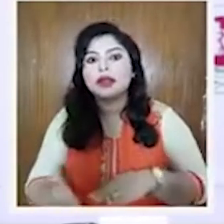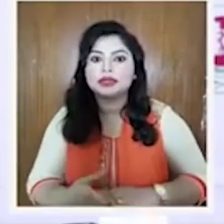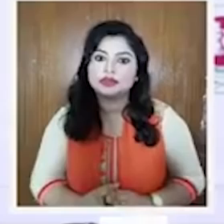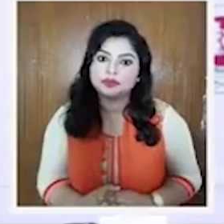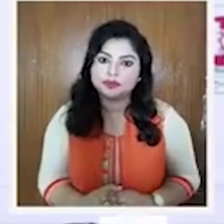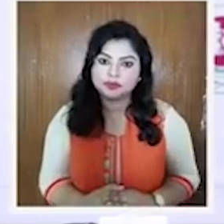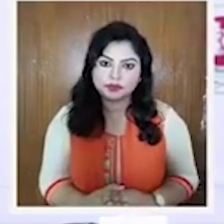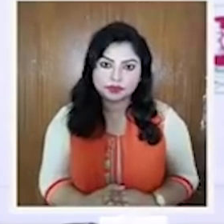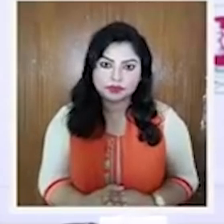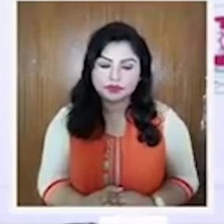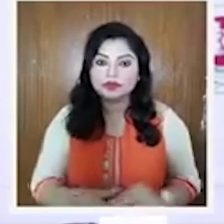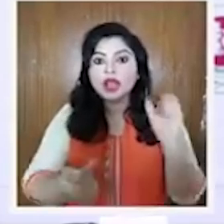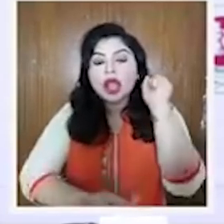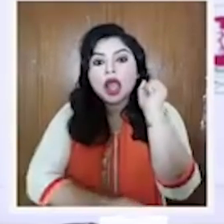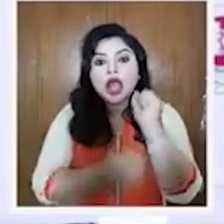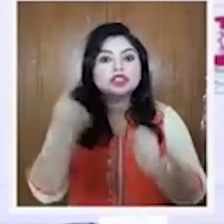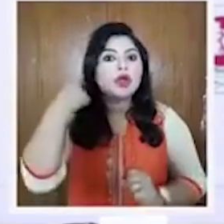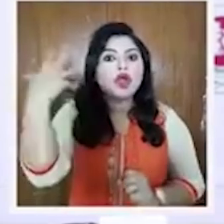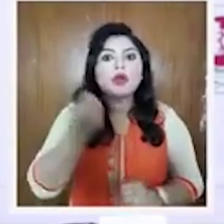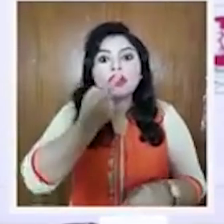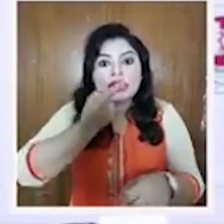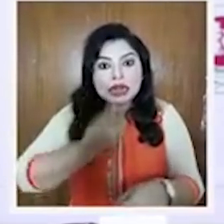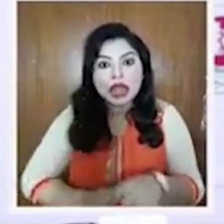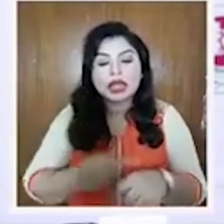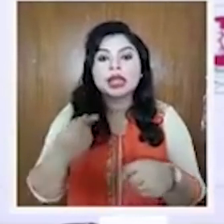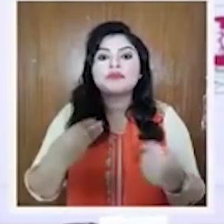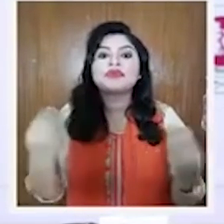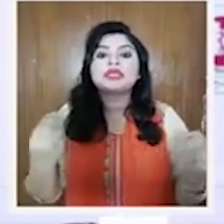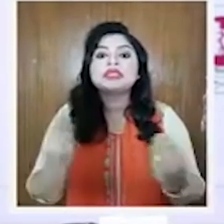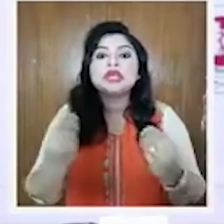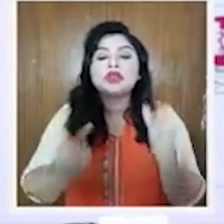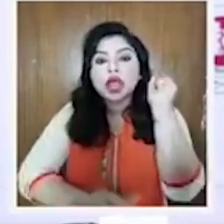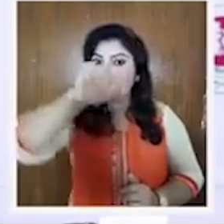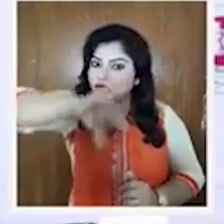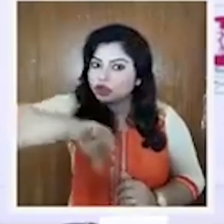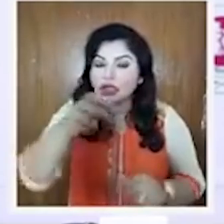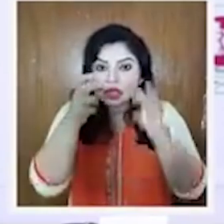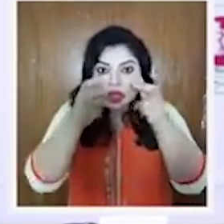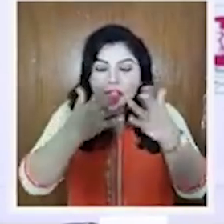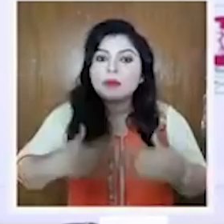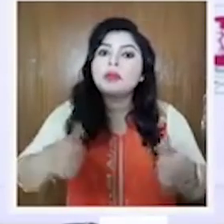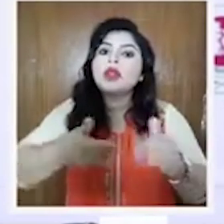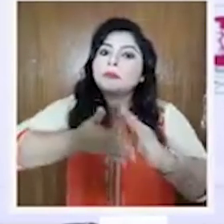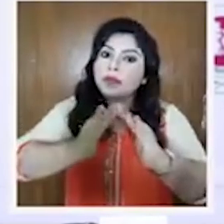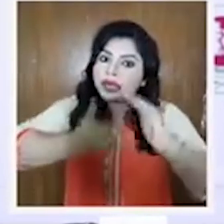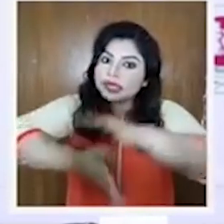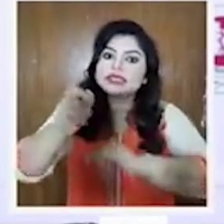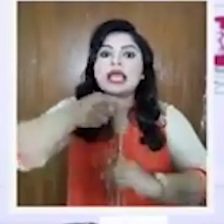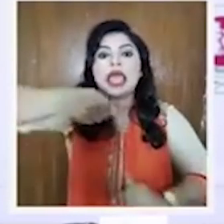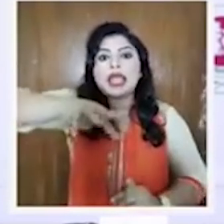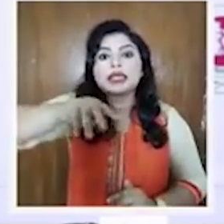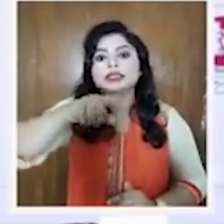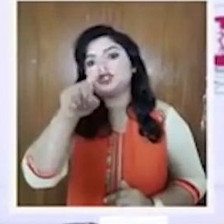2.15%। 24 ঘন্টায় 28 জনই হাসপাতালে মৃত্যুবরণ করেছেন। 24 ঘন্টা আইসোলেশনে যুক্ত